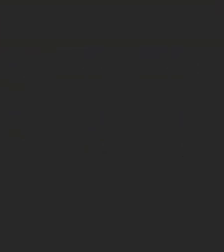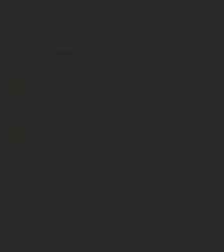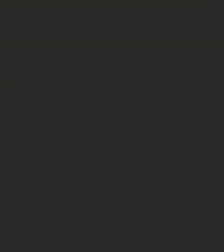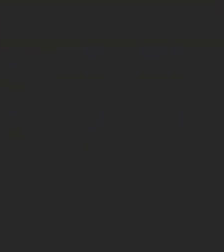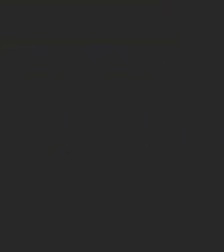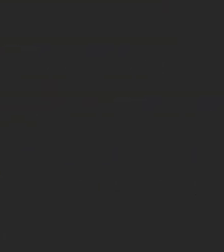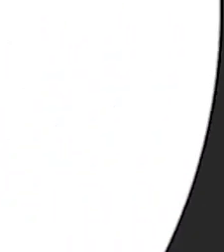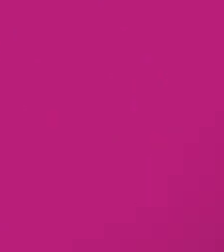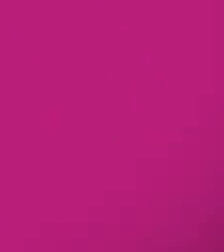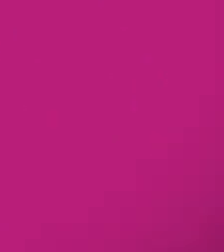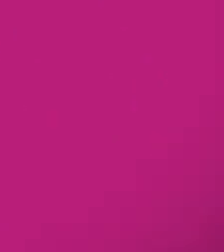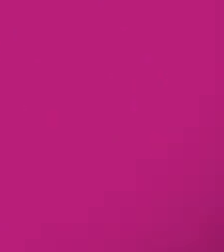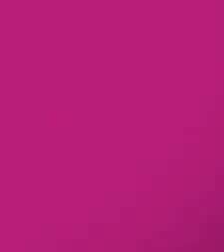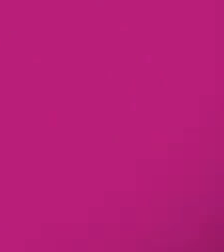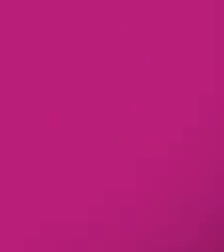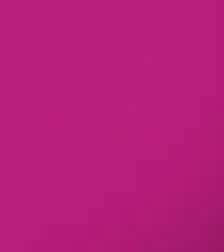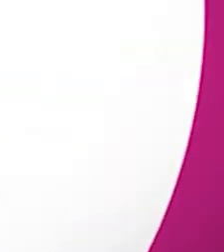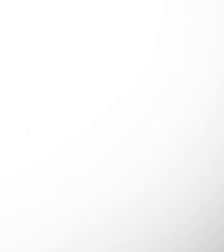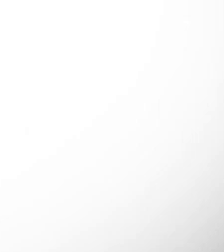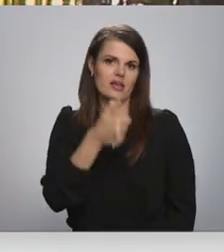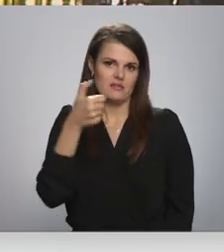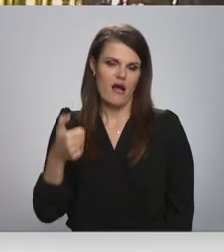Re, viss ēters ir te!